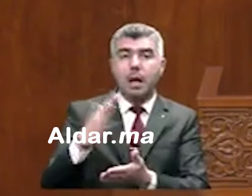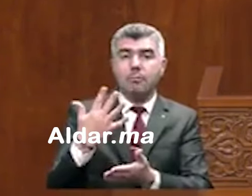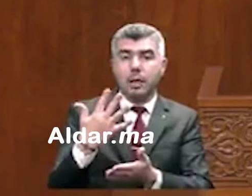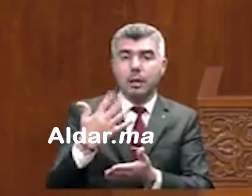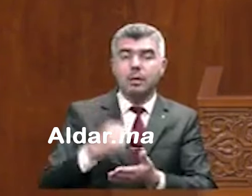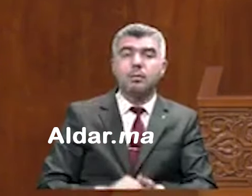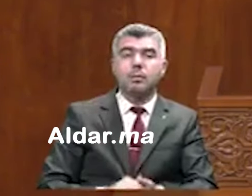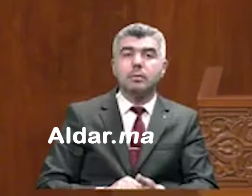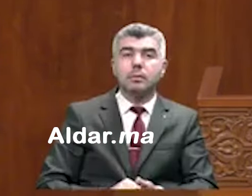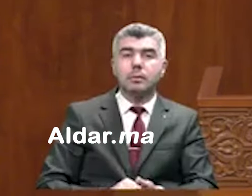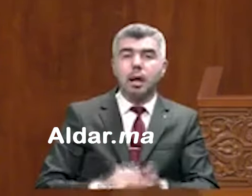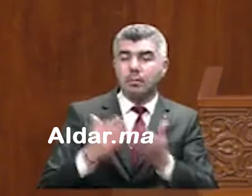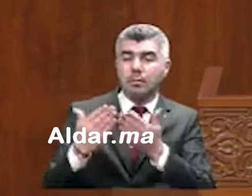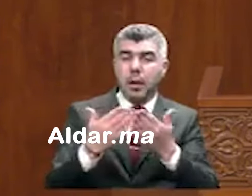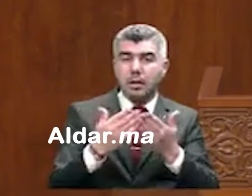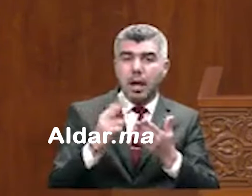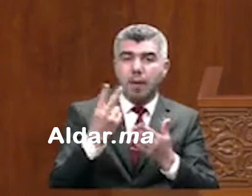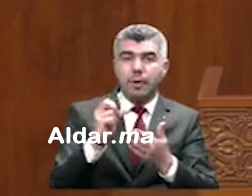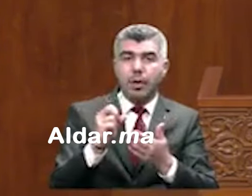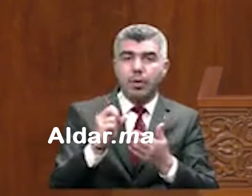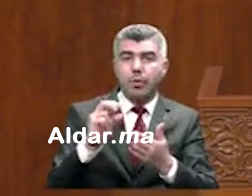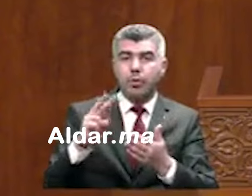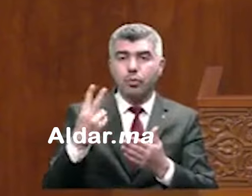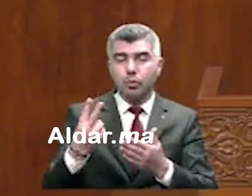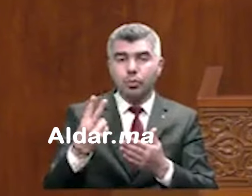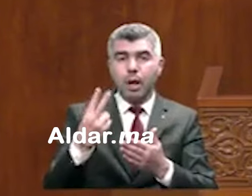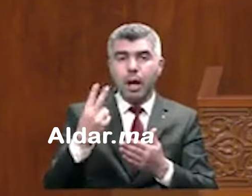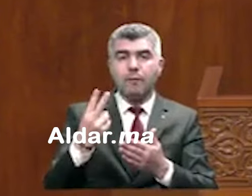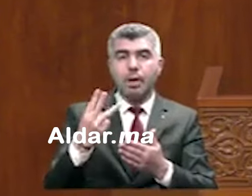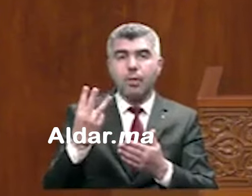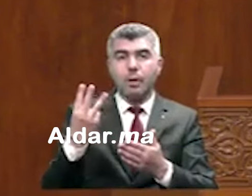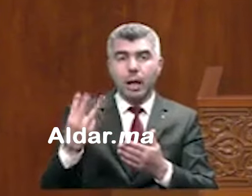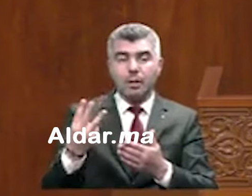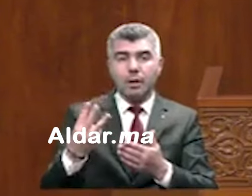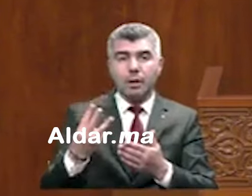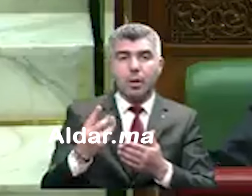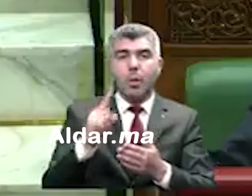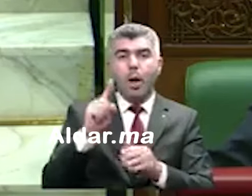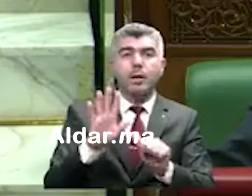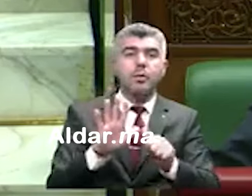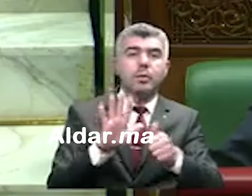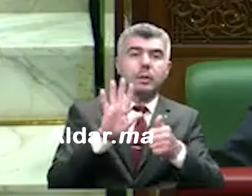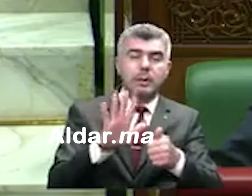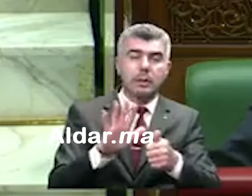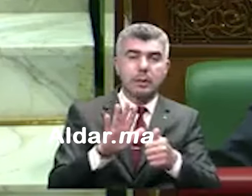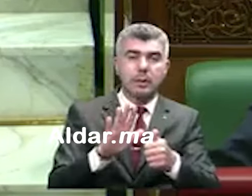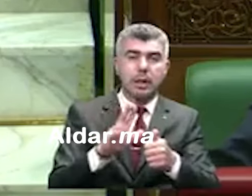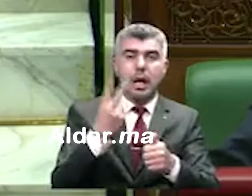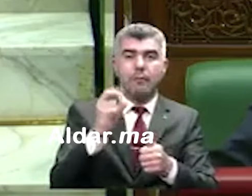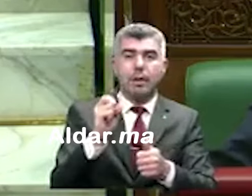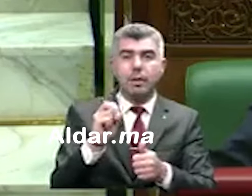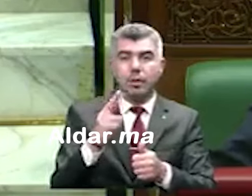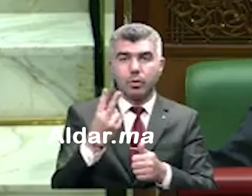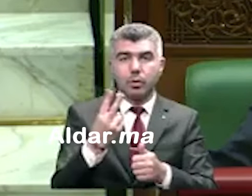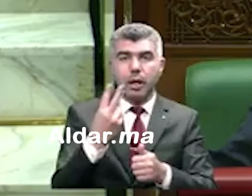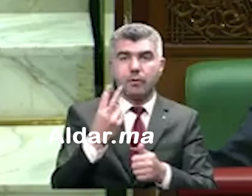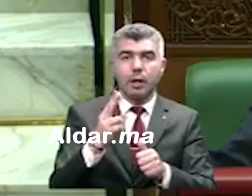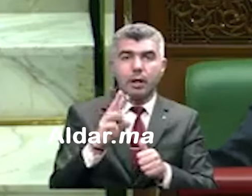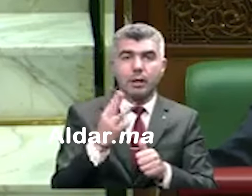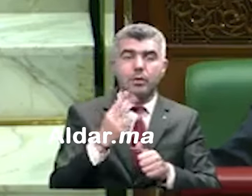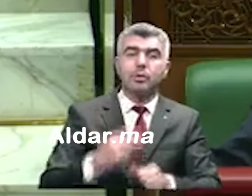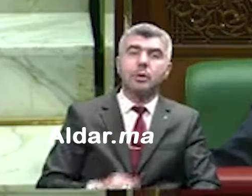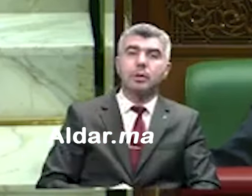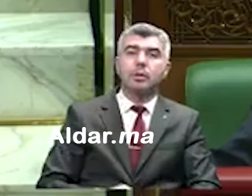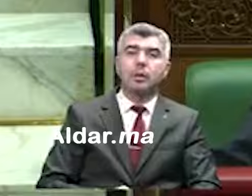بالموسم الدراسي 2002 2003 الى 61 مركزا خلال الموسم الدراسي 22 23 كما انتقل